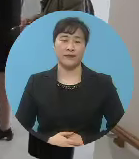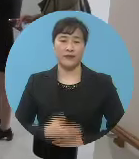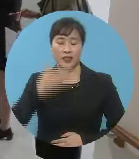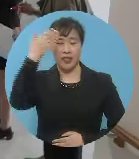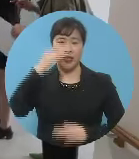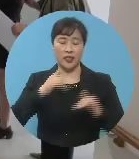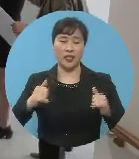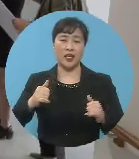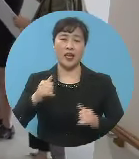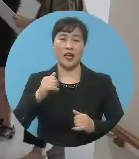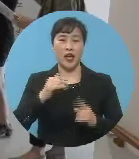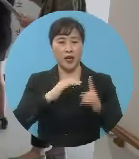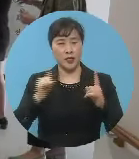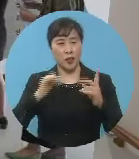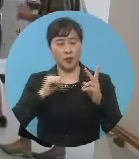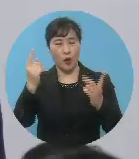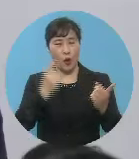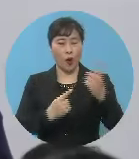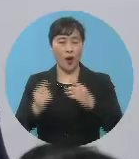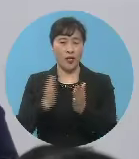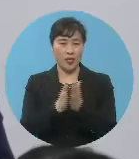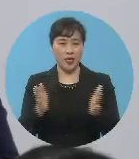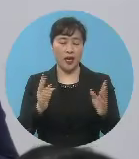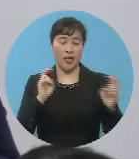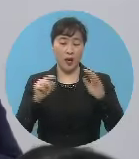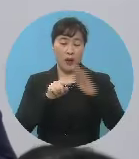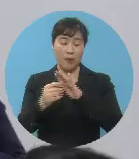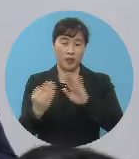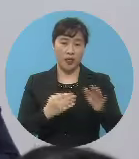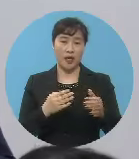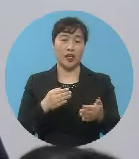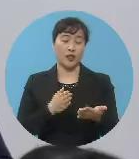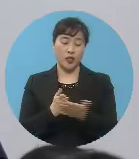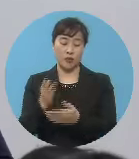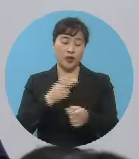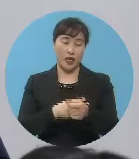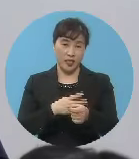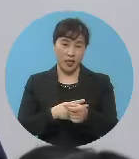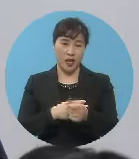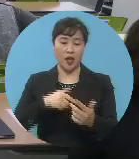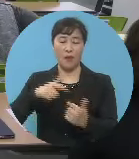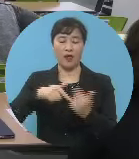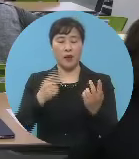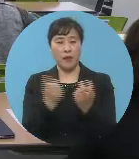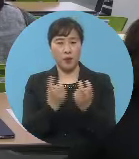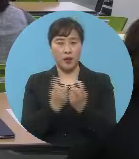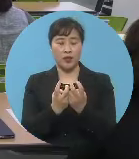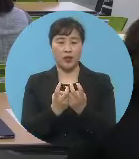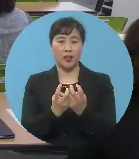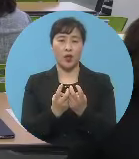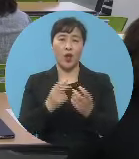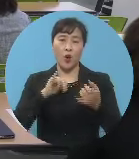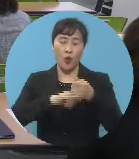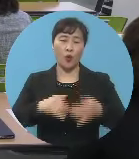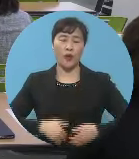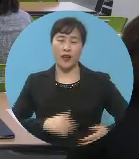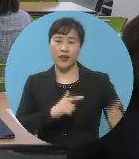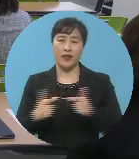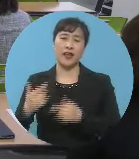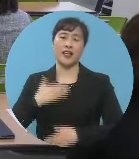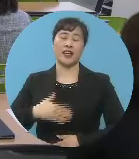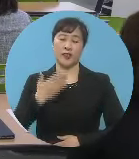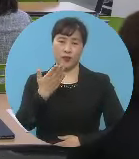청년들이 하나 둘 모여듭니다. 기업 방문에 앞서 전문 강사가 면접 요령 등 현장에서 알아둬야 할 것을 미리